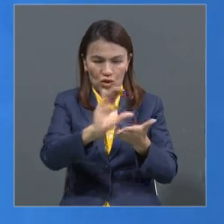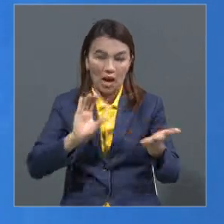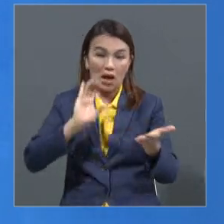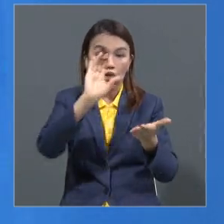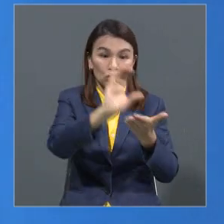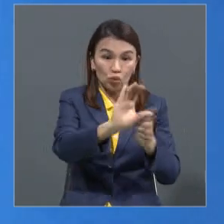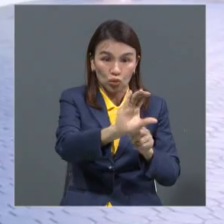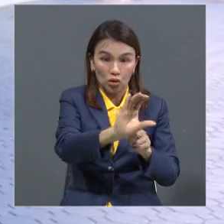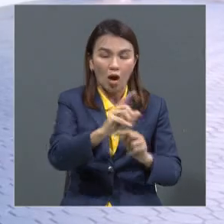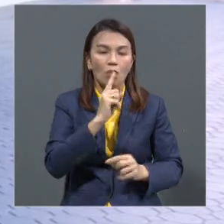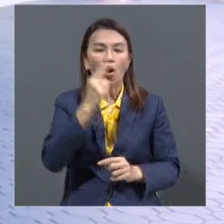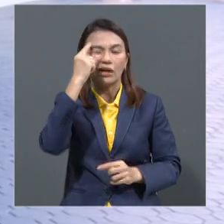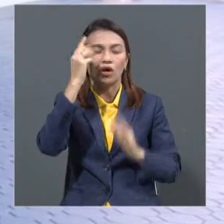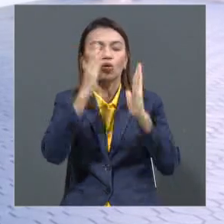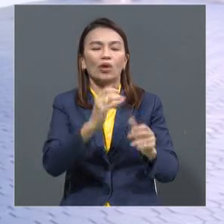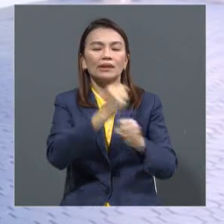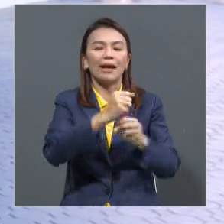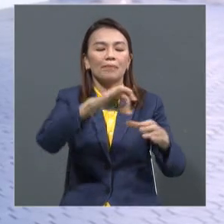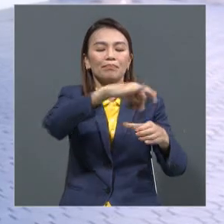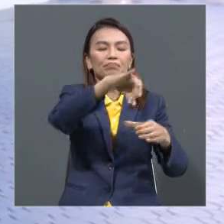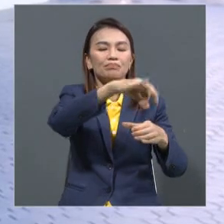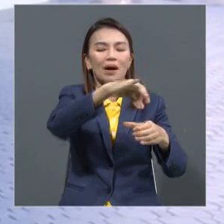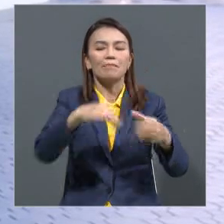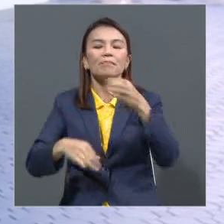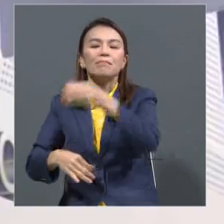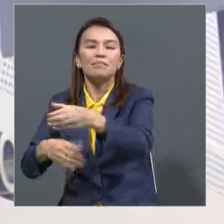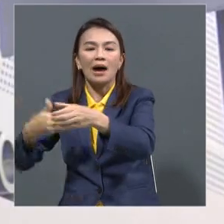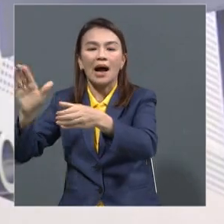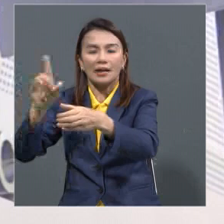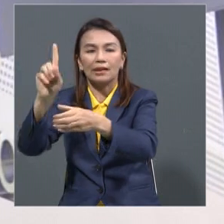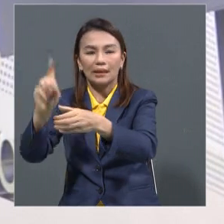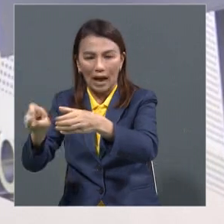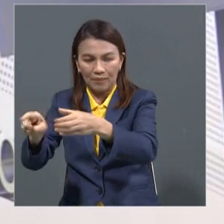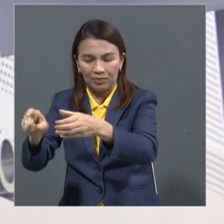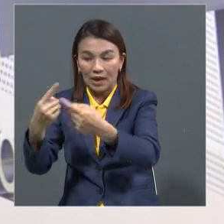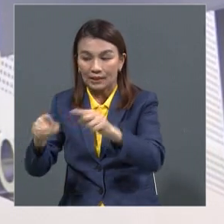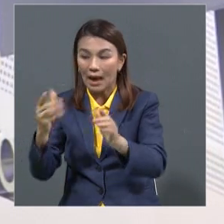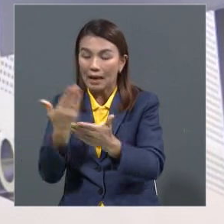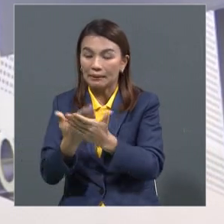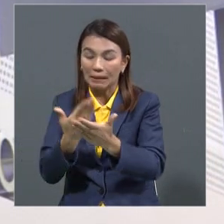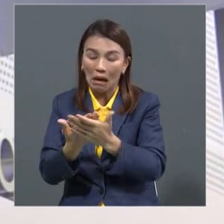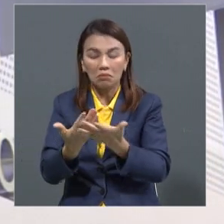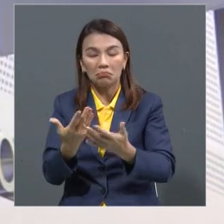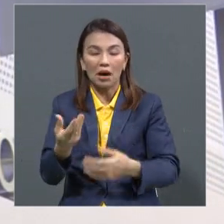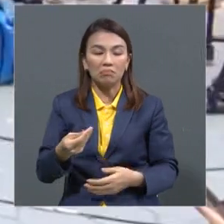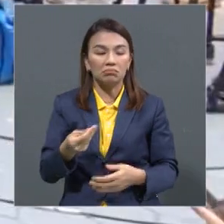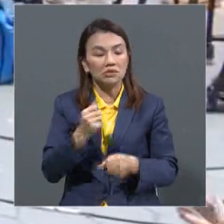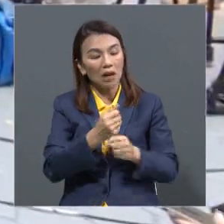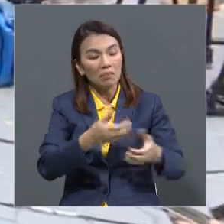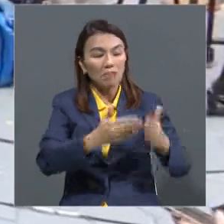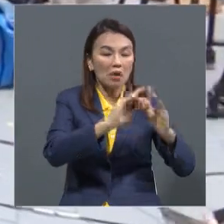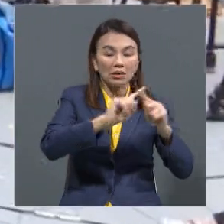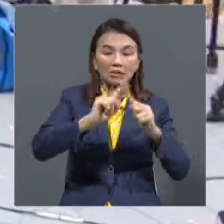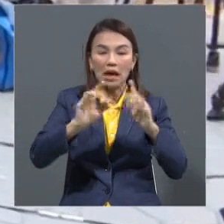หมายเลข 5ก็คือคนที่คาดว่าเป็นคนก่อเหตุนะครับแต่ว่าการดำเนินงานเนี่ยมันไม่คืบหน้าเลยนะก็เลยมีการทวงถามเรื่อยมาและสุดท้ายเนี่ย